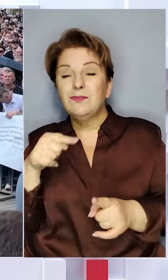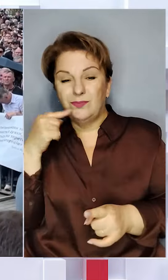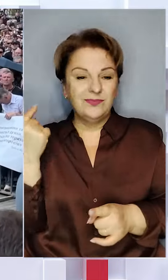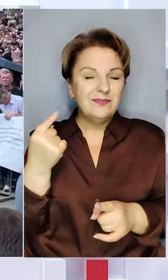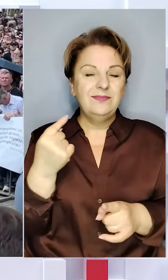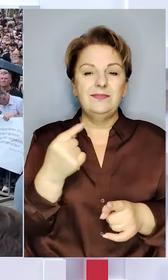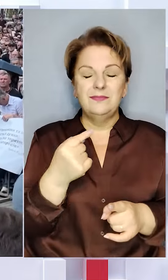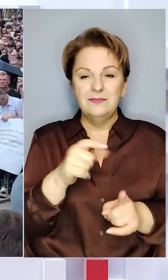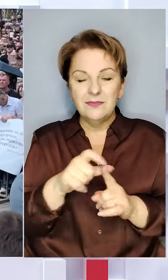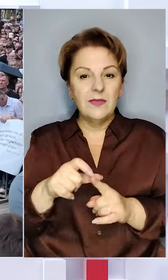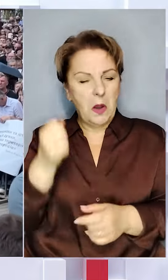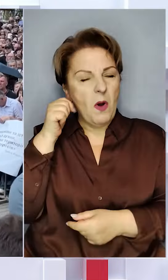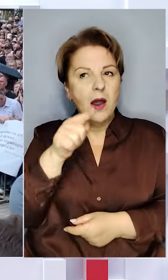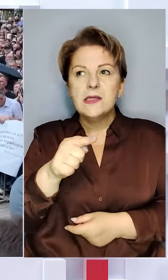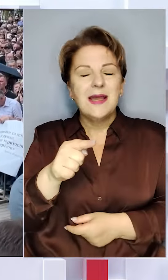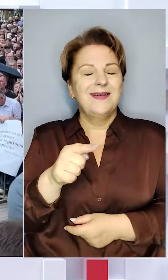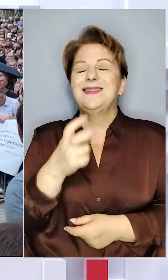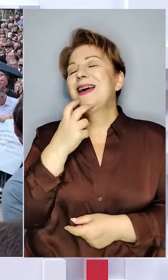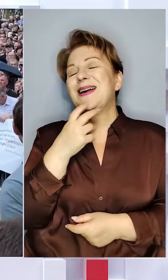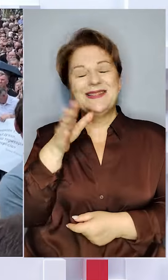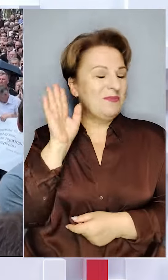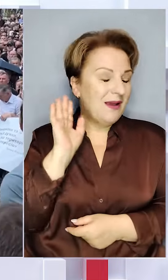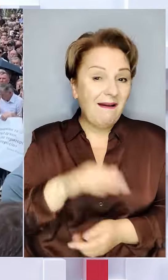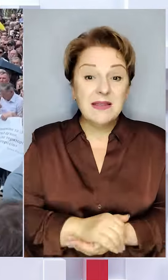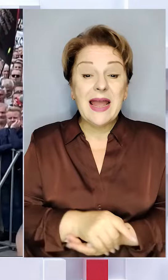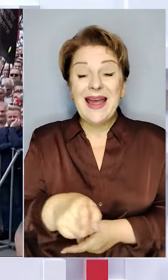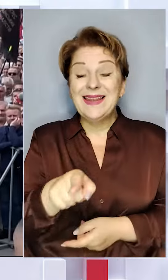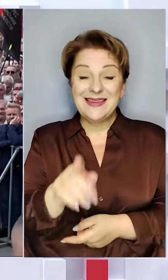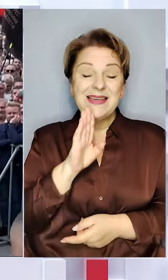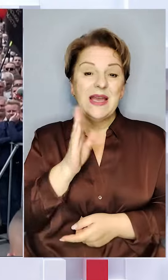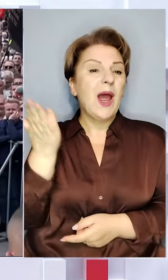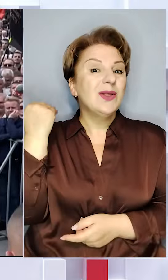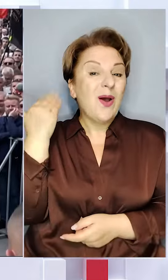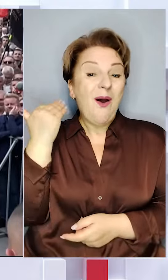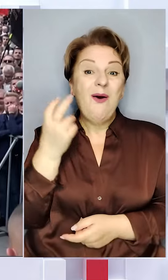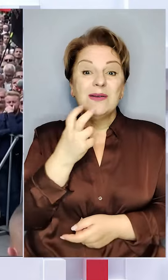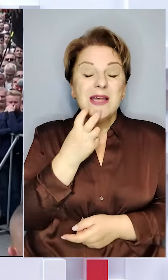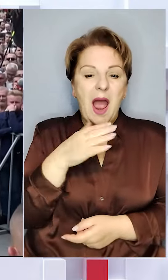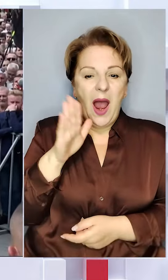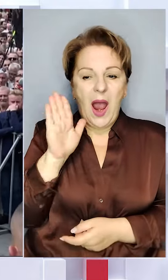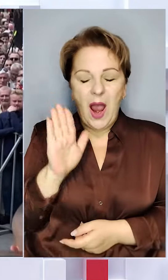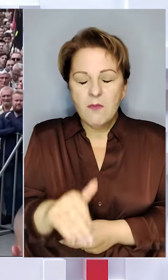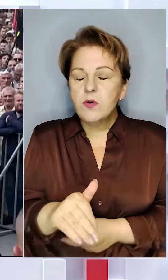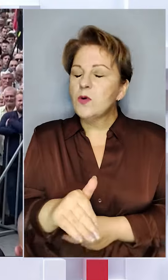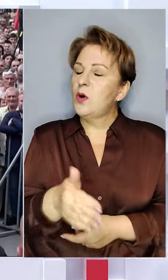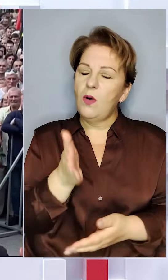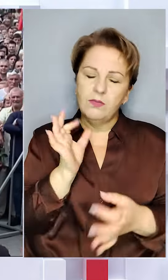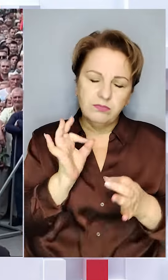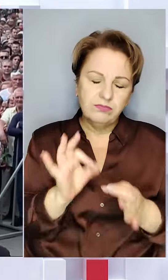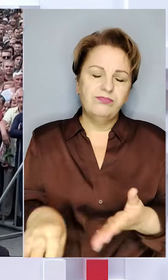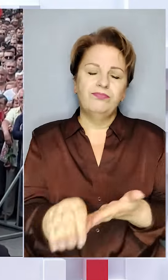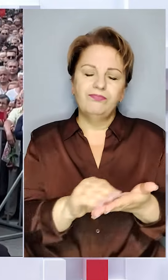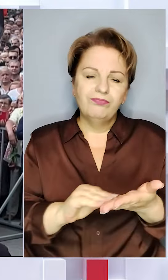русизми. Ти пам'ятаєш, як ти тоді дзвінко засміялася? Ти тоді засміялася, а потім